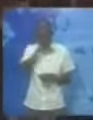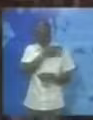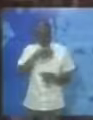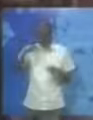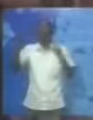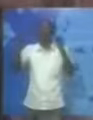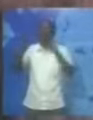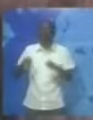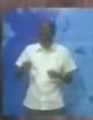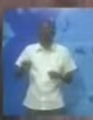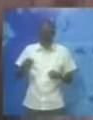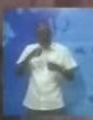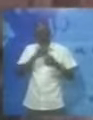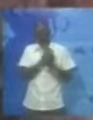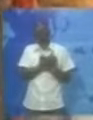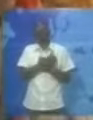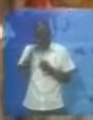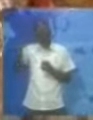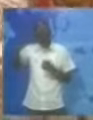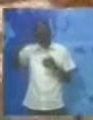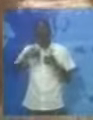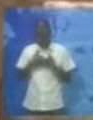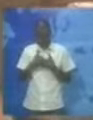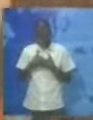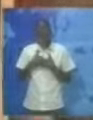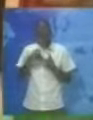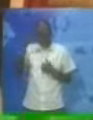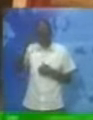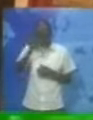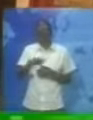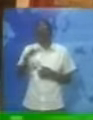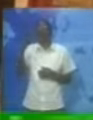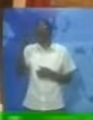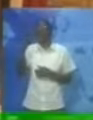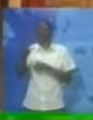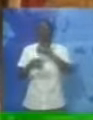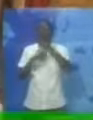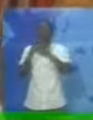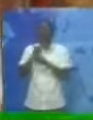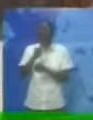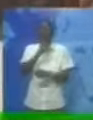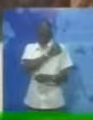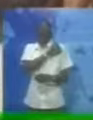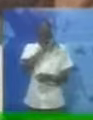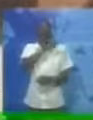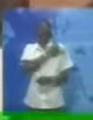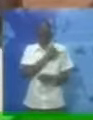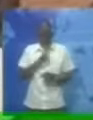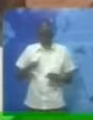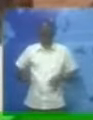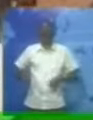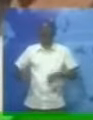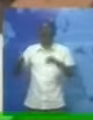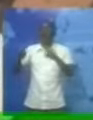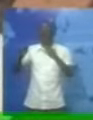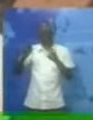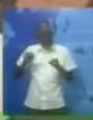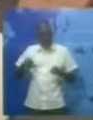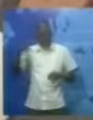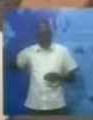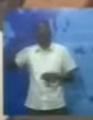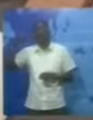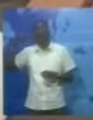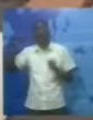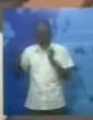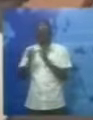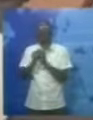aussi des émotions qu'elle ressent. À 54 ans aujourd'hui, Awaya Miogo continue d'écrire son histoire avec